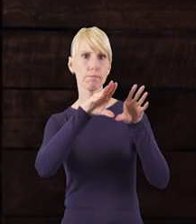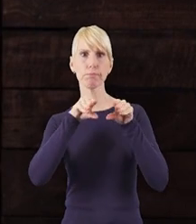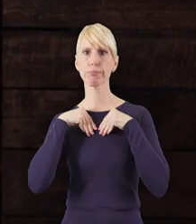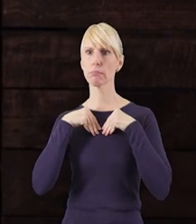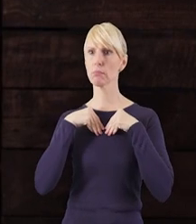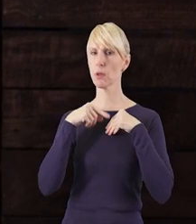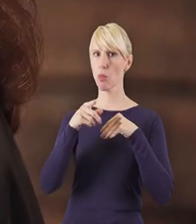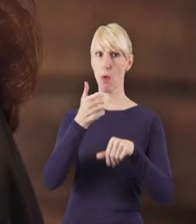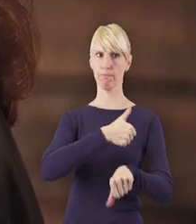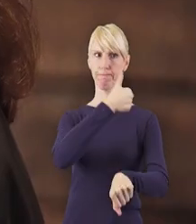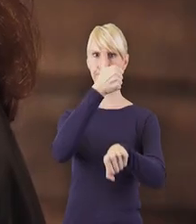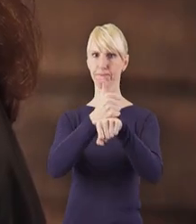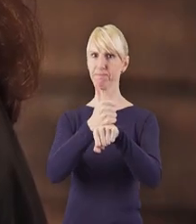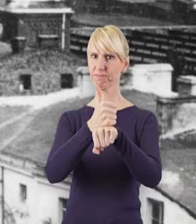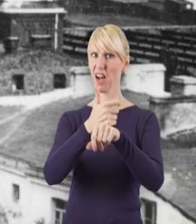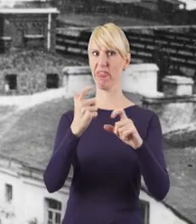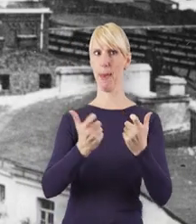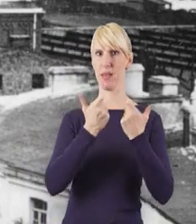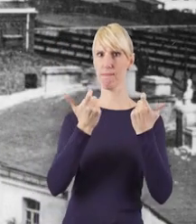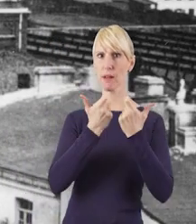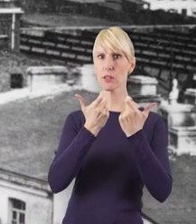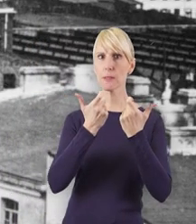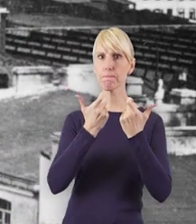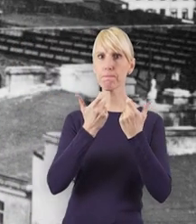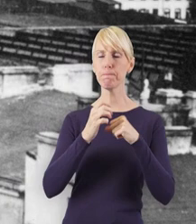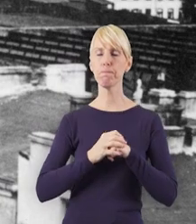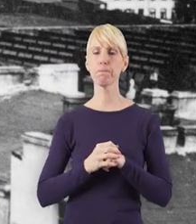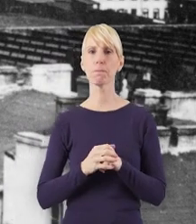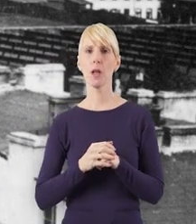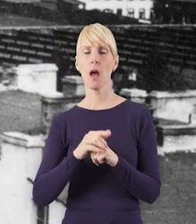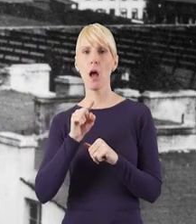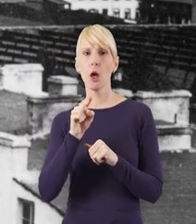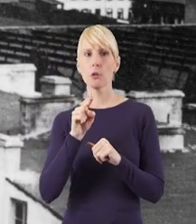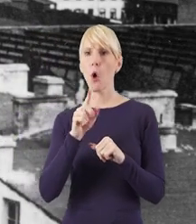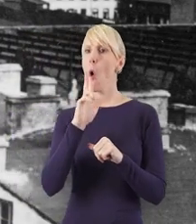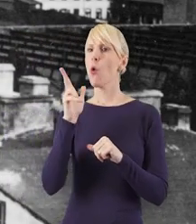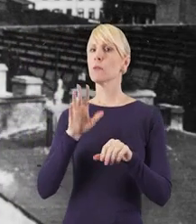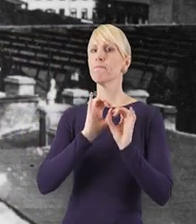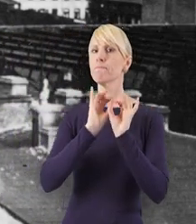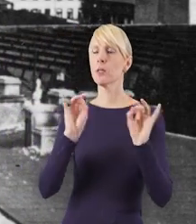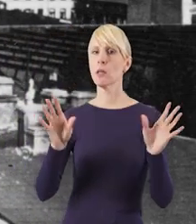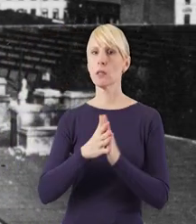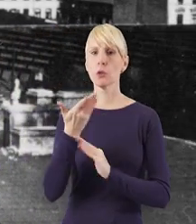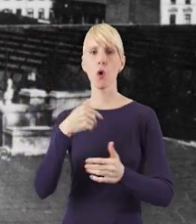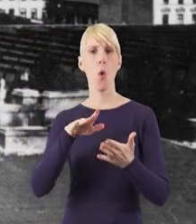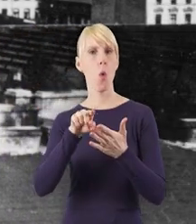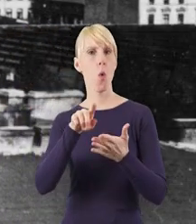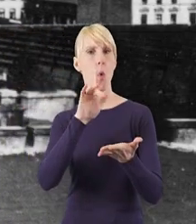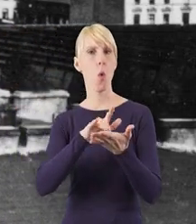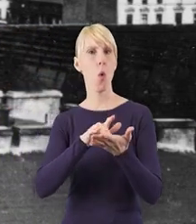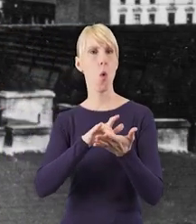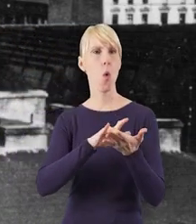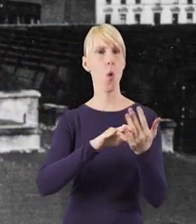element przywódczy, czyli niebezpieczny. Informatorami wywiadu stali się przede wszystkim zamieszkujący w Polsce